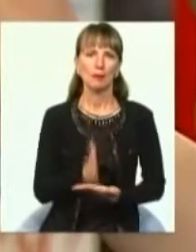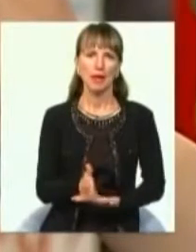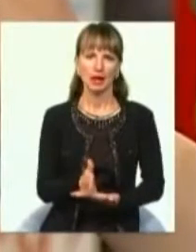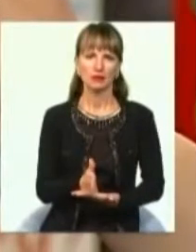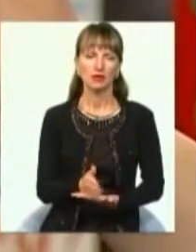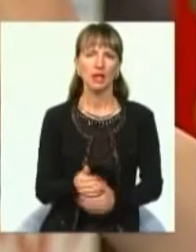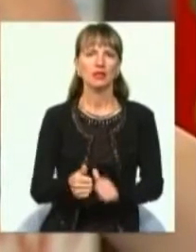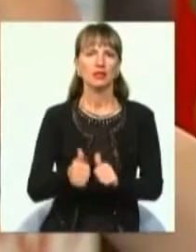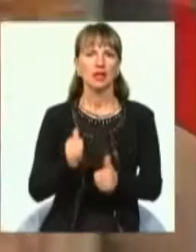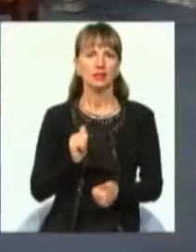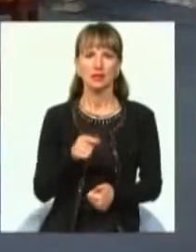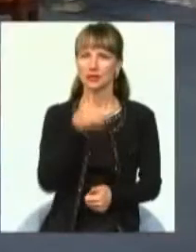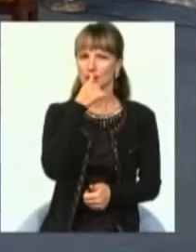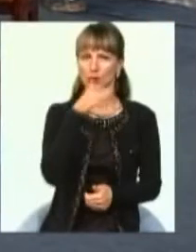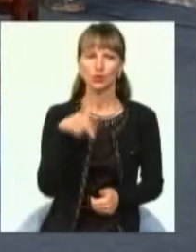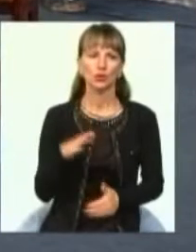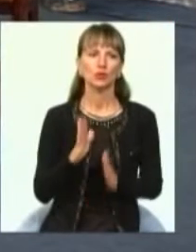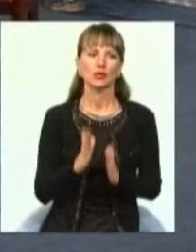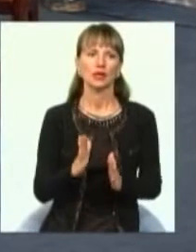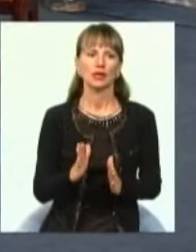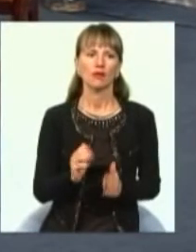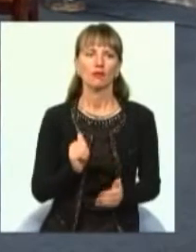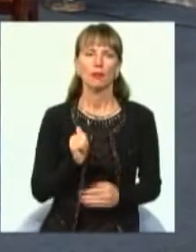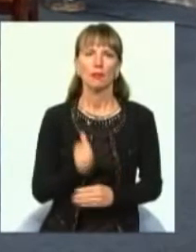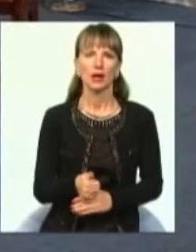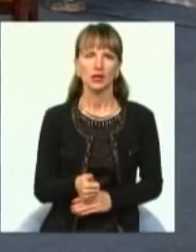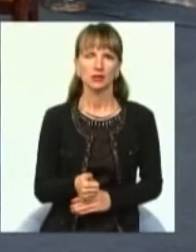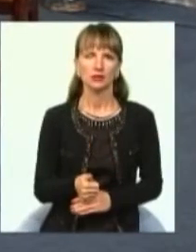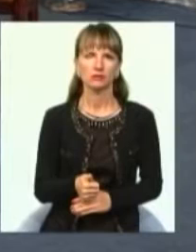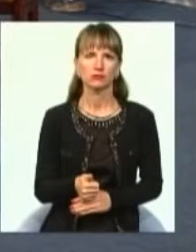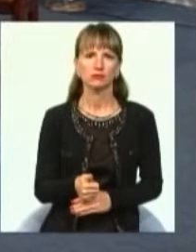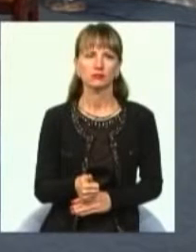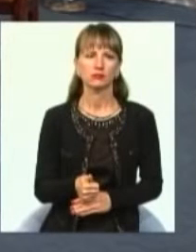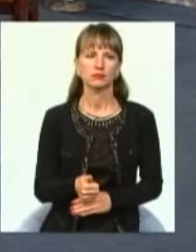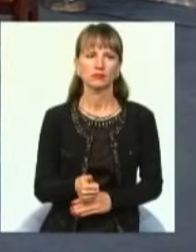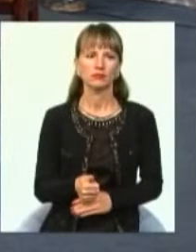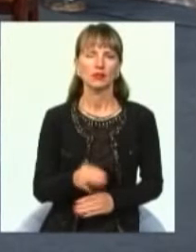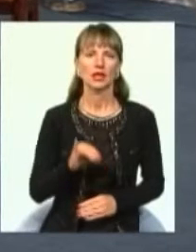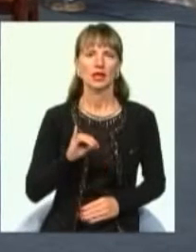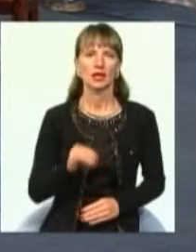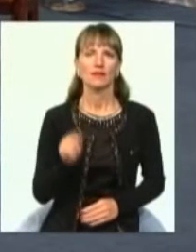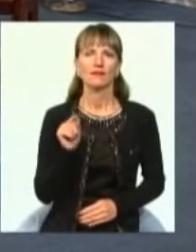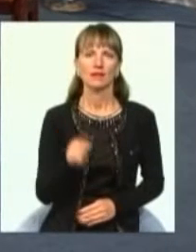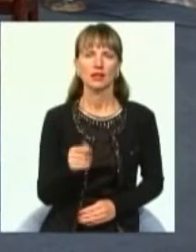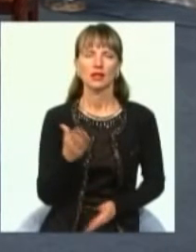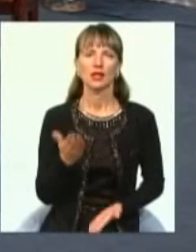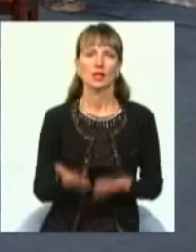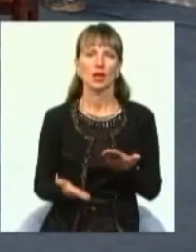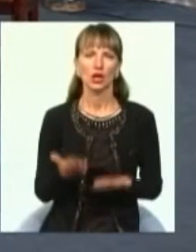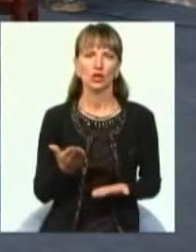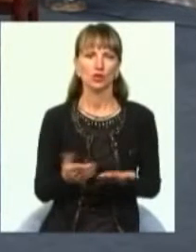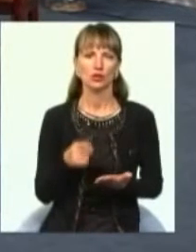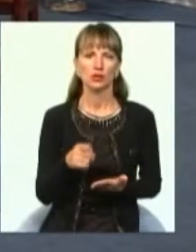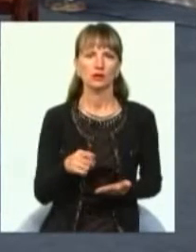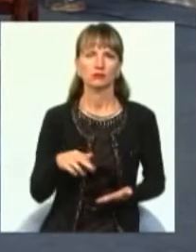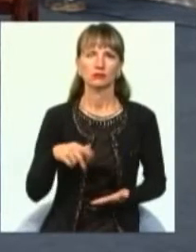тільки... не назад він не може ходити, тільки вперед. Тільки. Йде і так. І він, якщо от ти